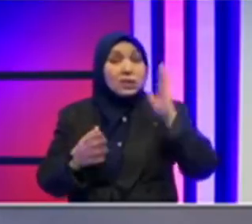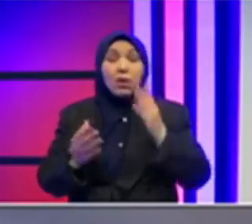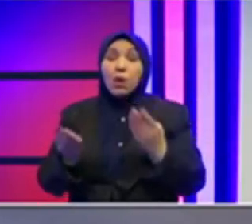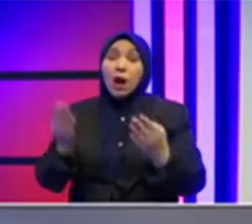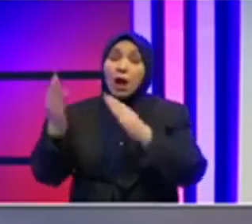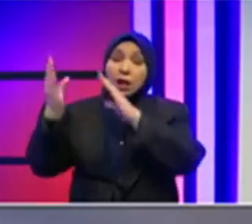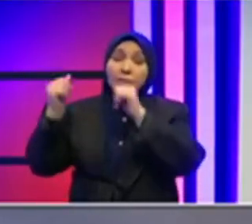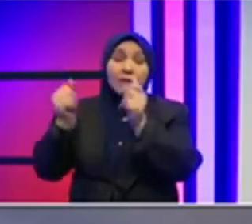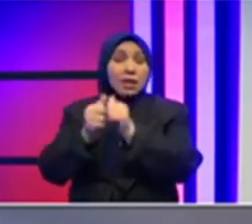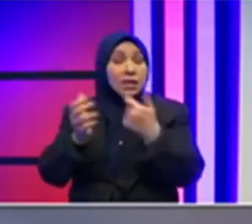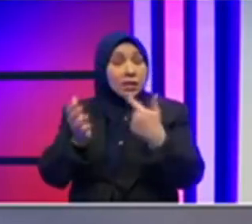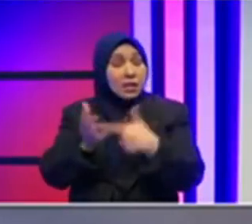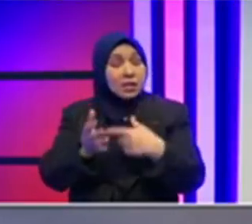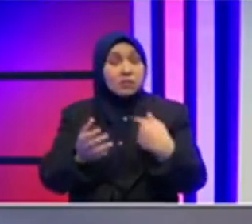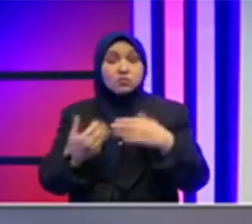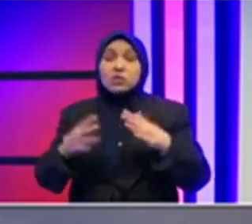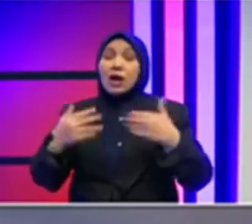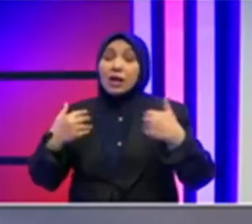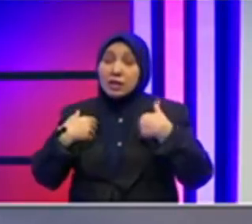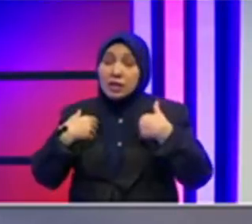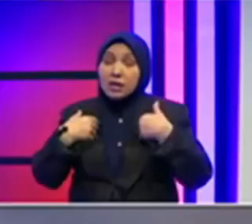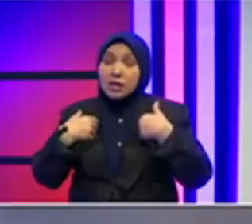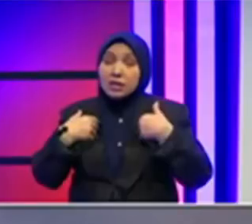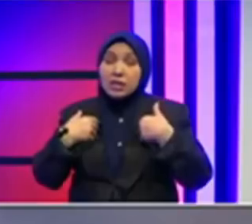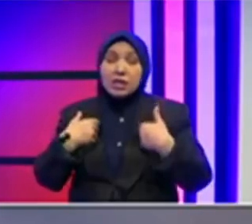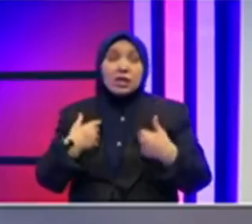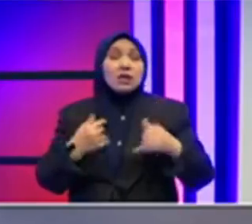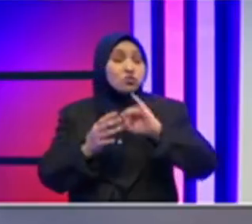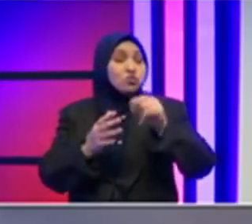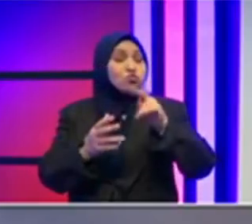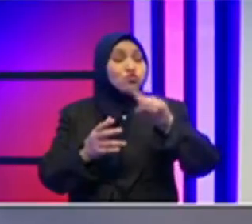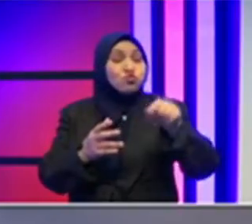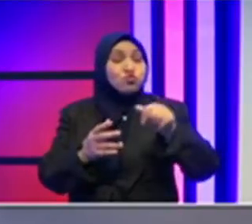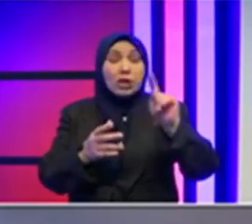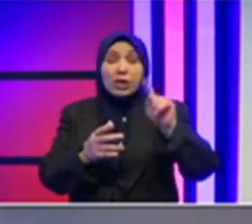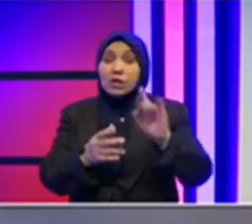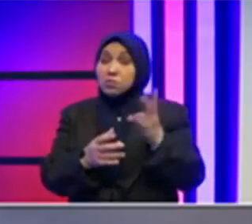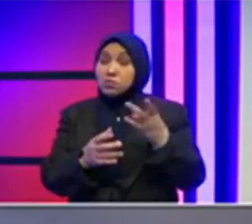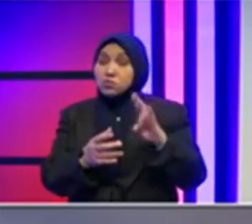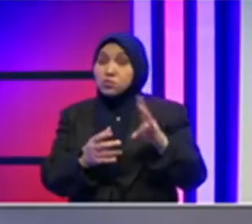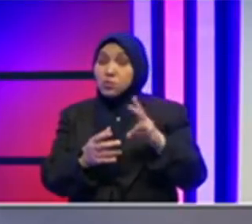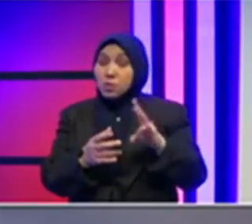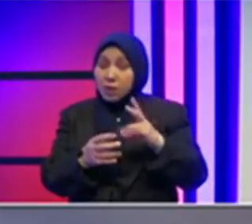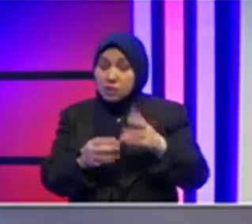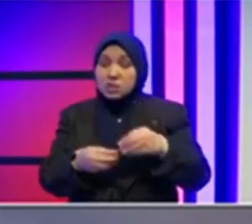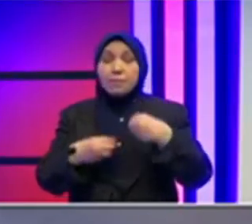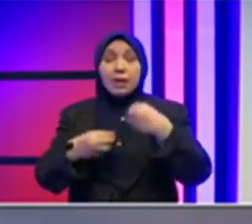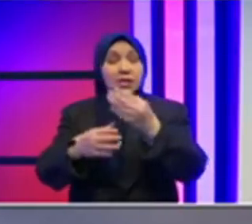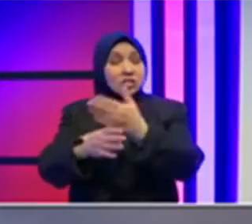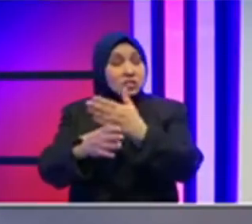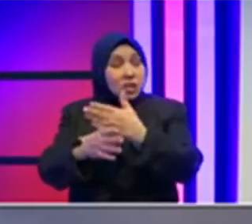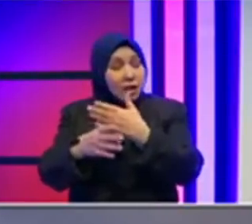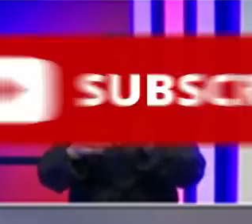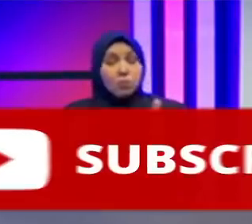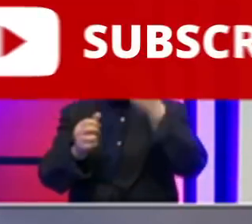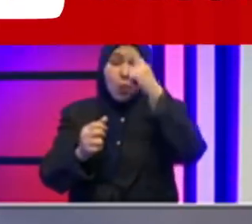dengan ini, walaupun sudah berada di juzuk yang ke-17, memberi satu permata kepada kawan-kawan kita yang belum